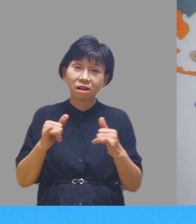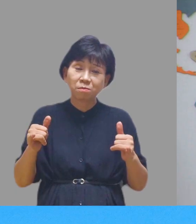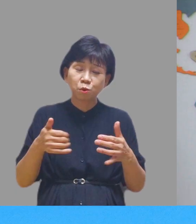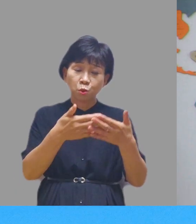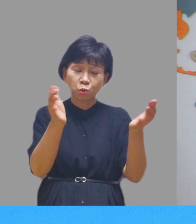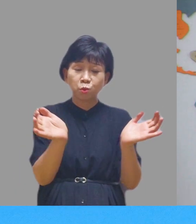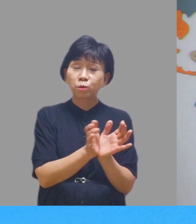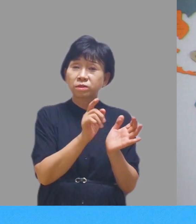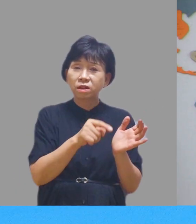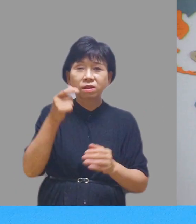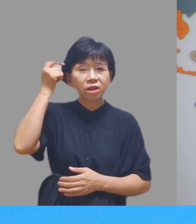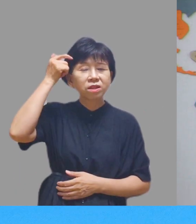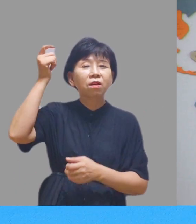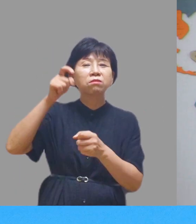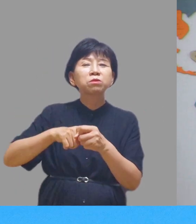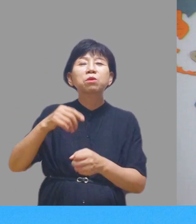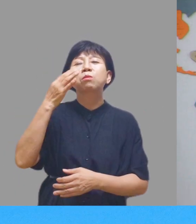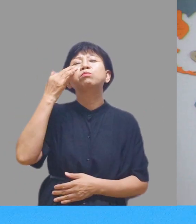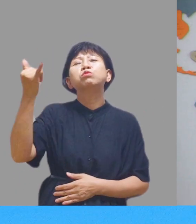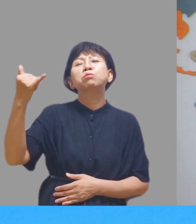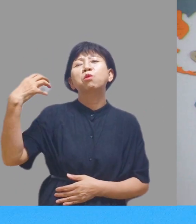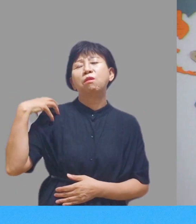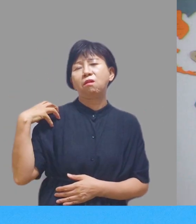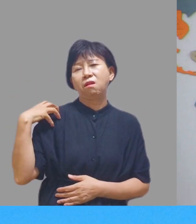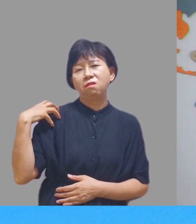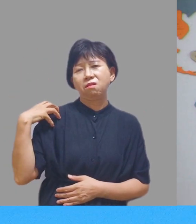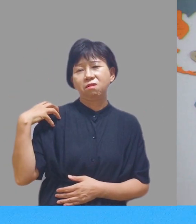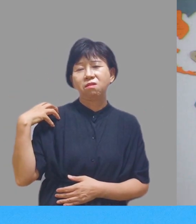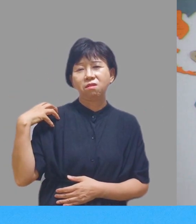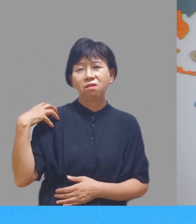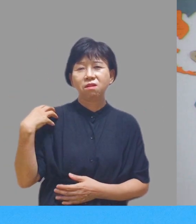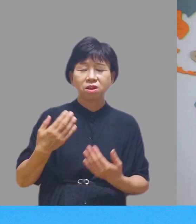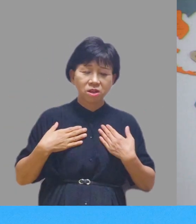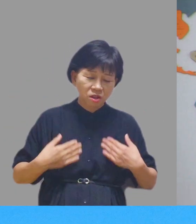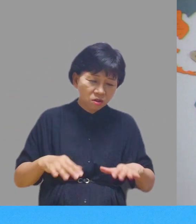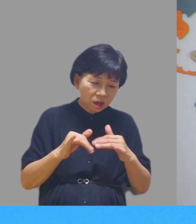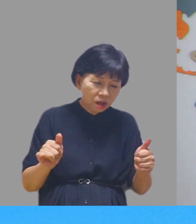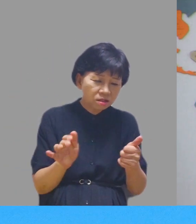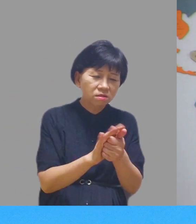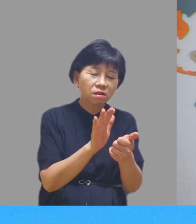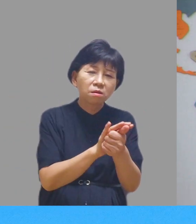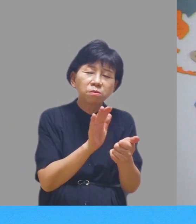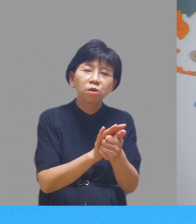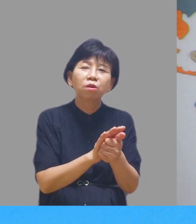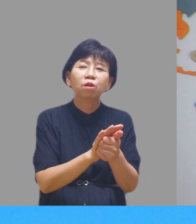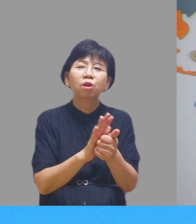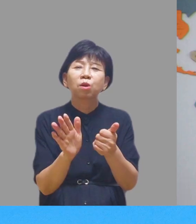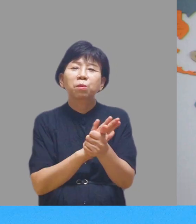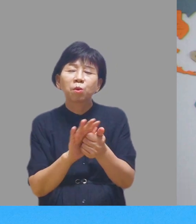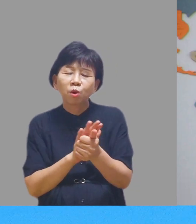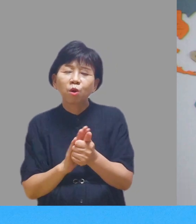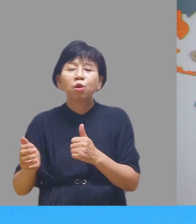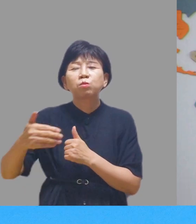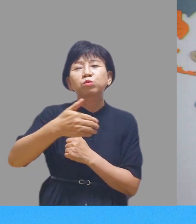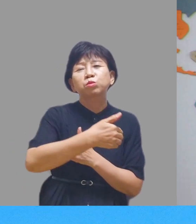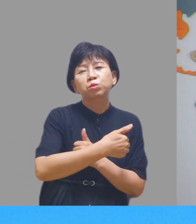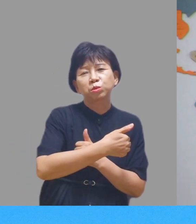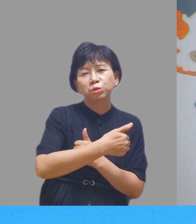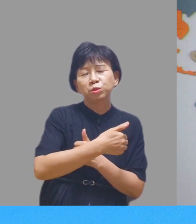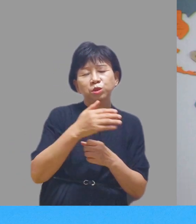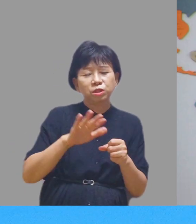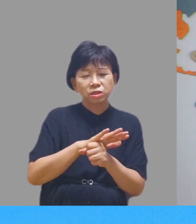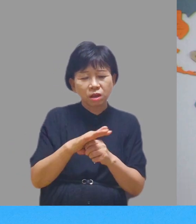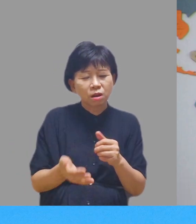공동체 안에서 영적 부모의 역할을 감당하게 됩니다. 연약한 이들을 세워주고 방황하는 이들을 품어주며 때로는